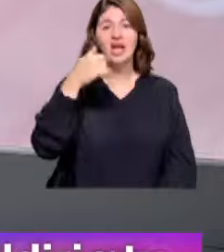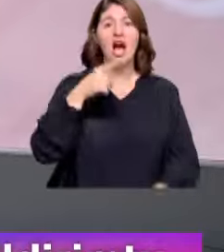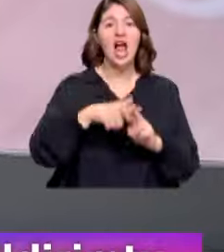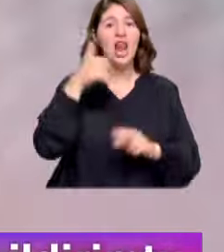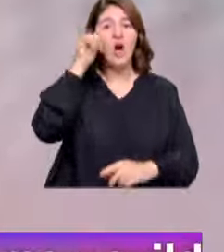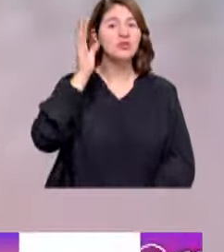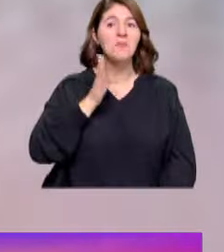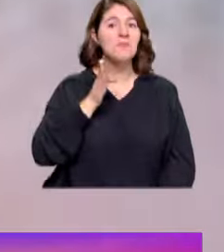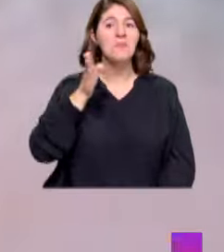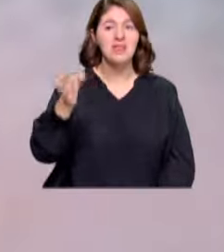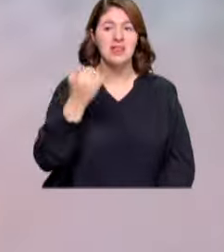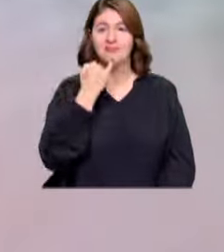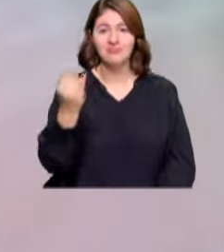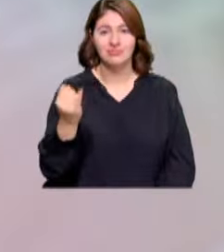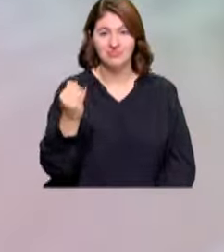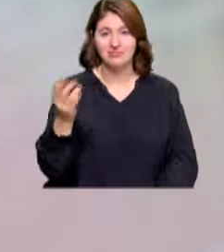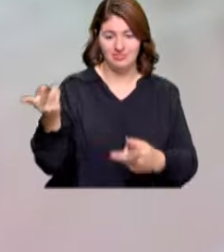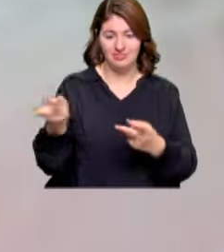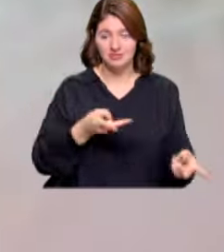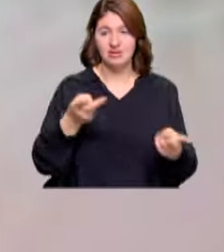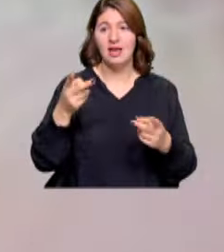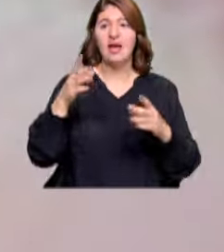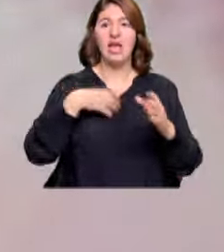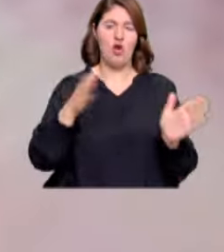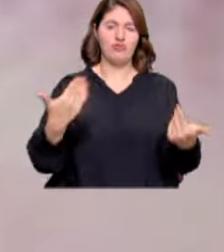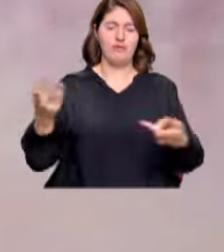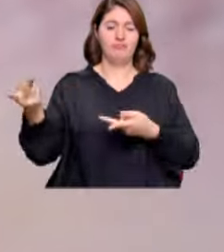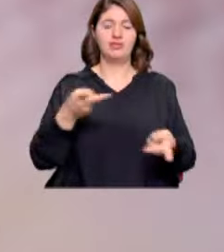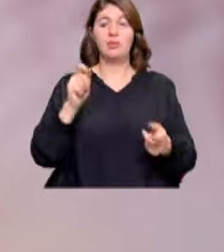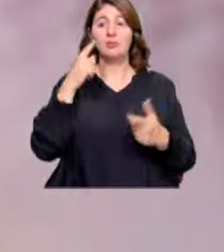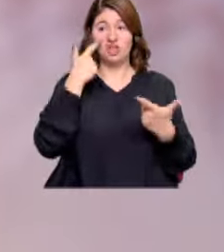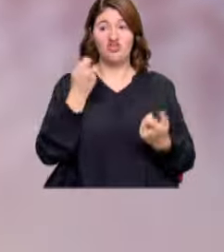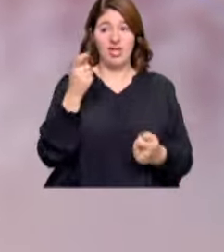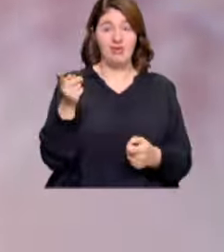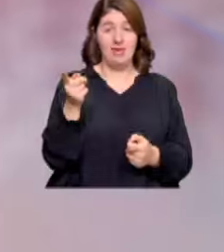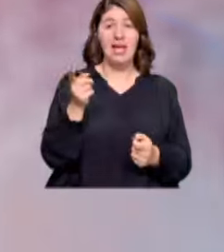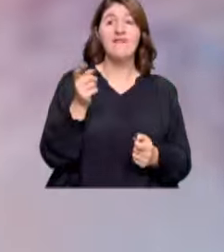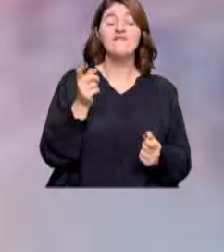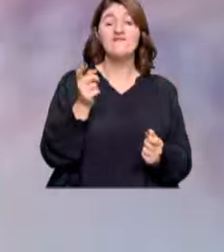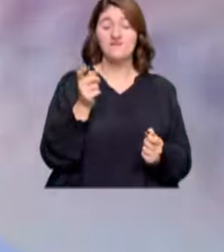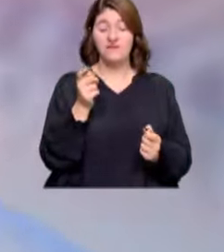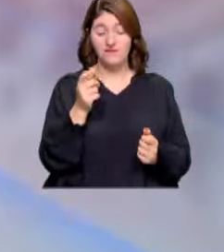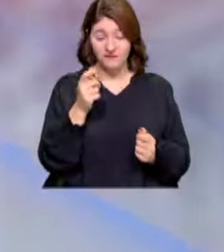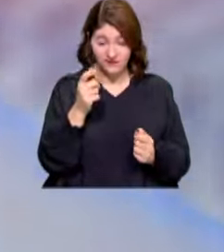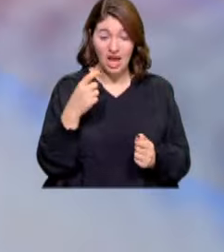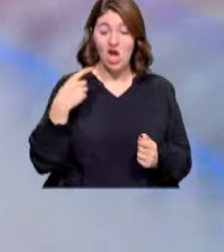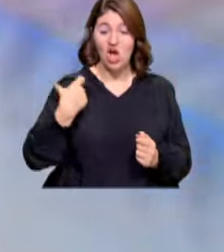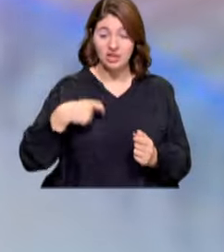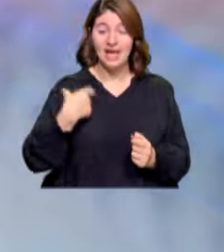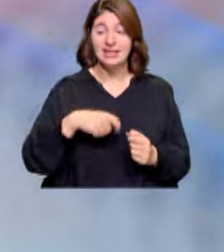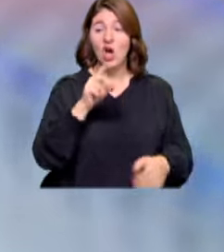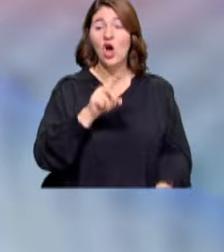Koç'u kabulünde makam odasında ağırlarken bu dikkat çekti ve özellikle